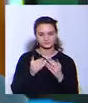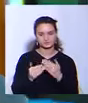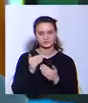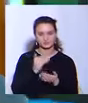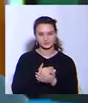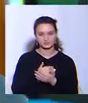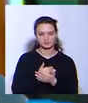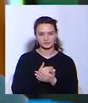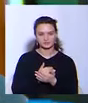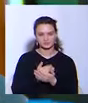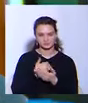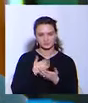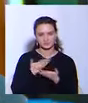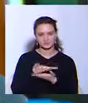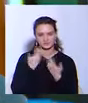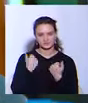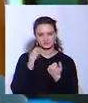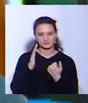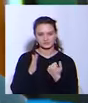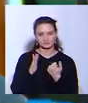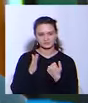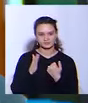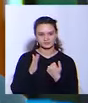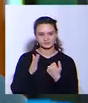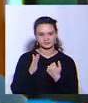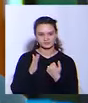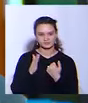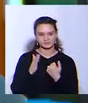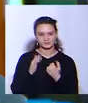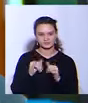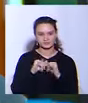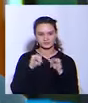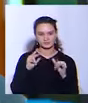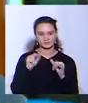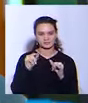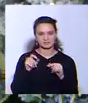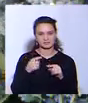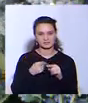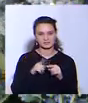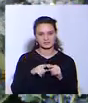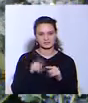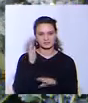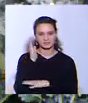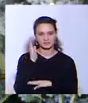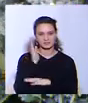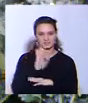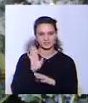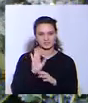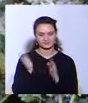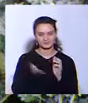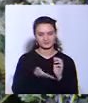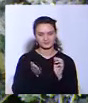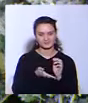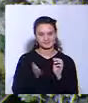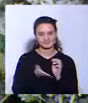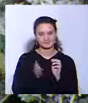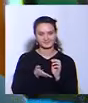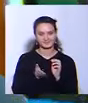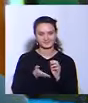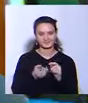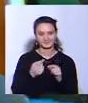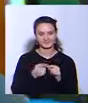შედეგადაც ანუ გაგვიმარტივდება და რაოდენობასაც გავზდით. ანუ დემე აღარ მოჭრის ხეს? ხეს აღარ მოჭრის, ხეს